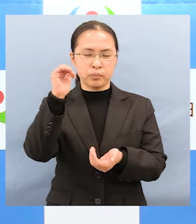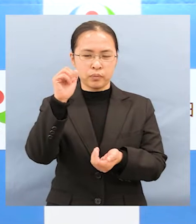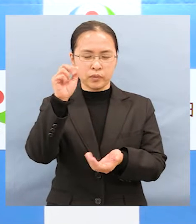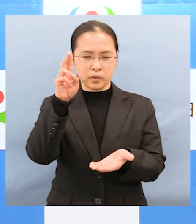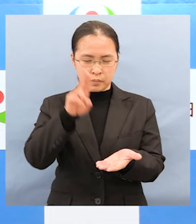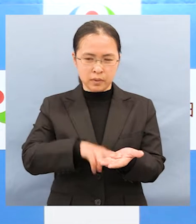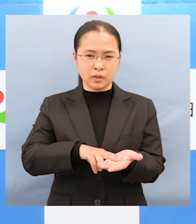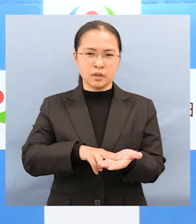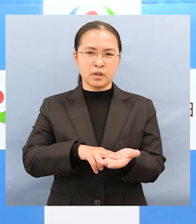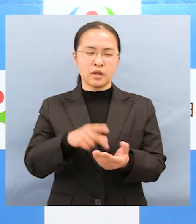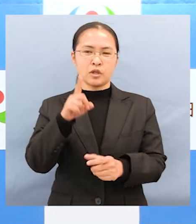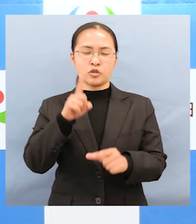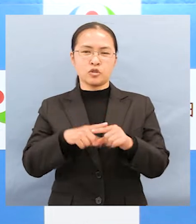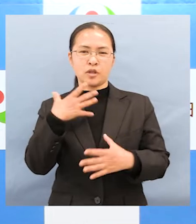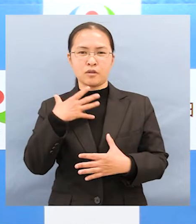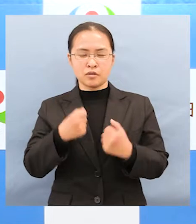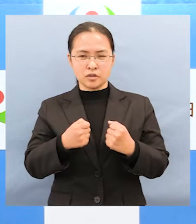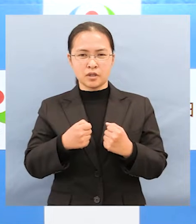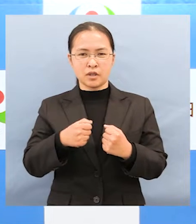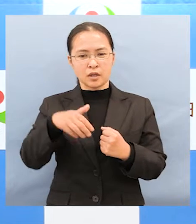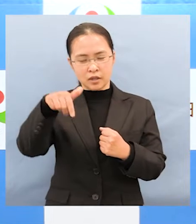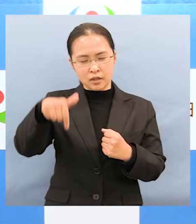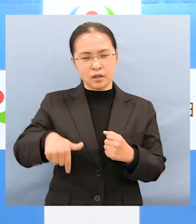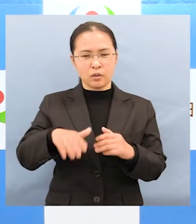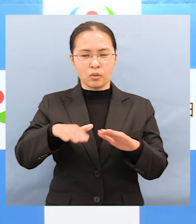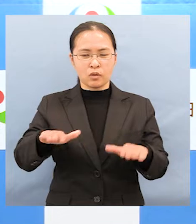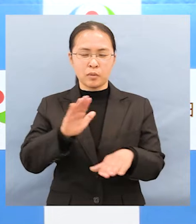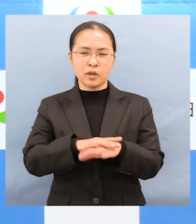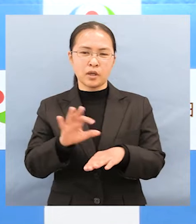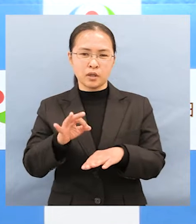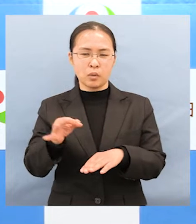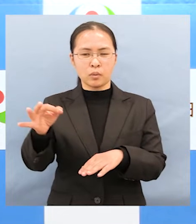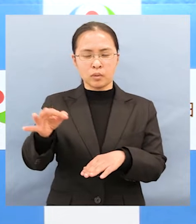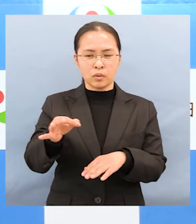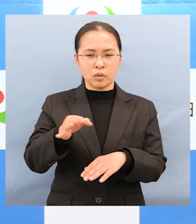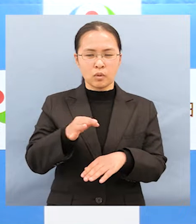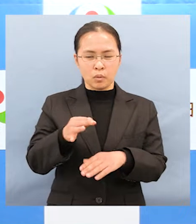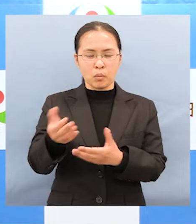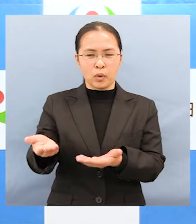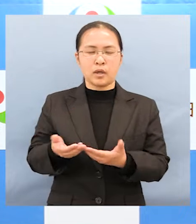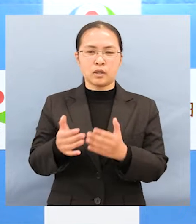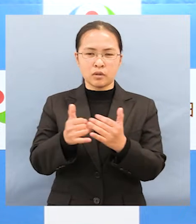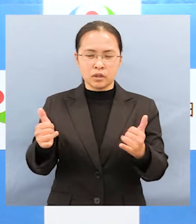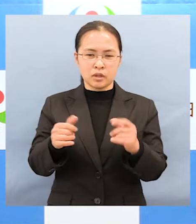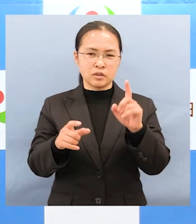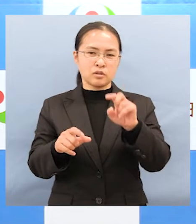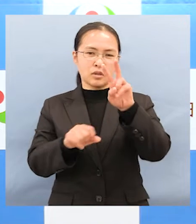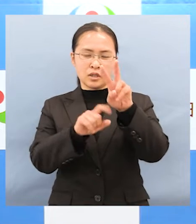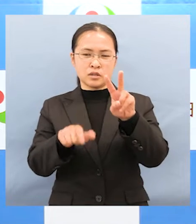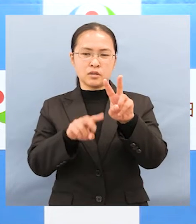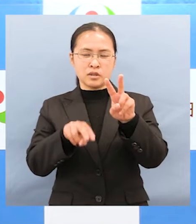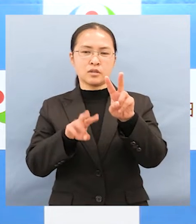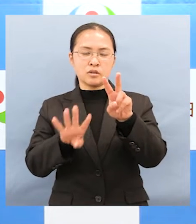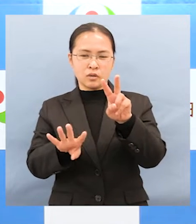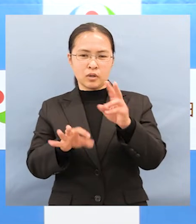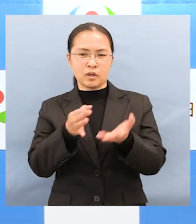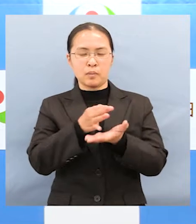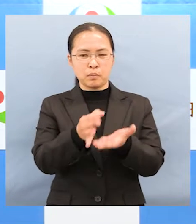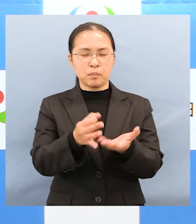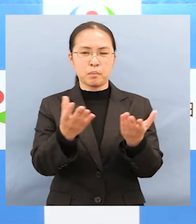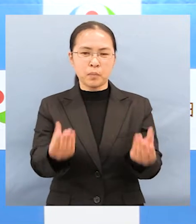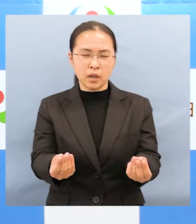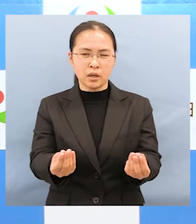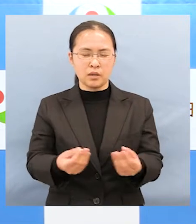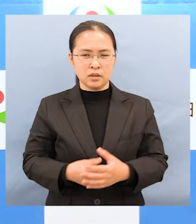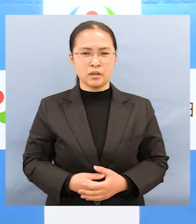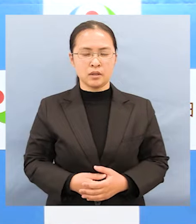、中学生以下の児童手当いただいている方々についてはもう12月24日に支給済みということで